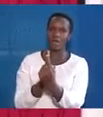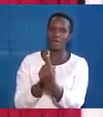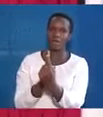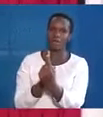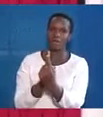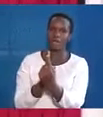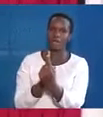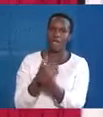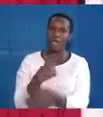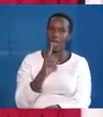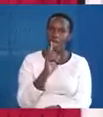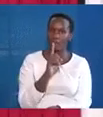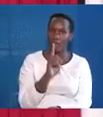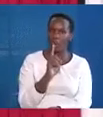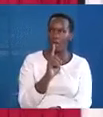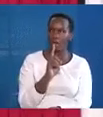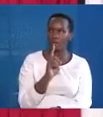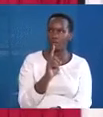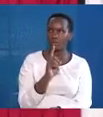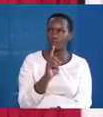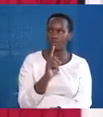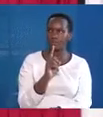There was one group I met with ambao